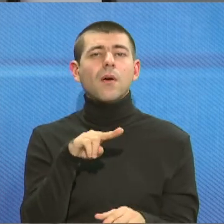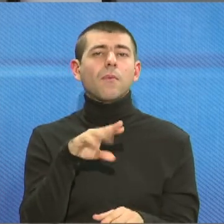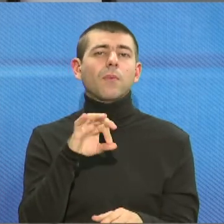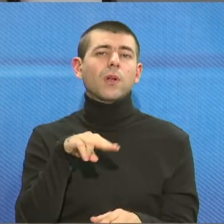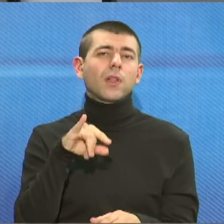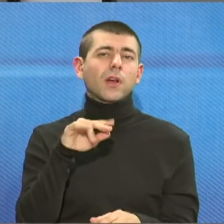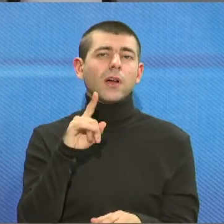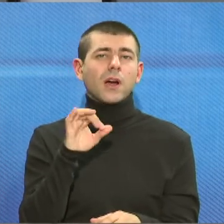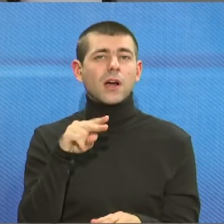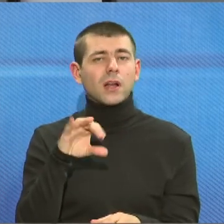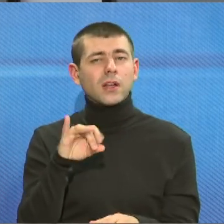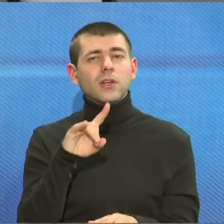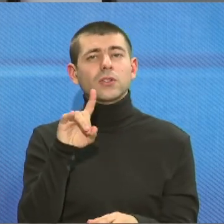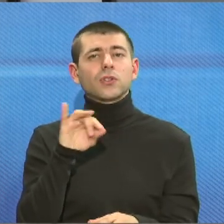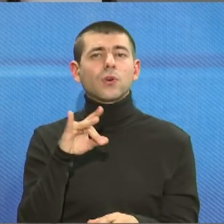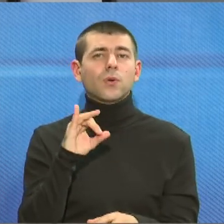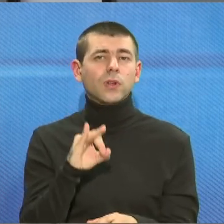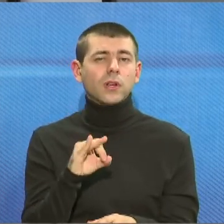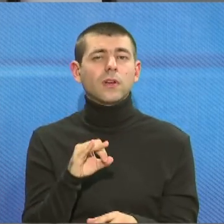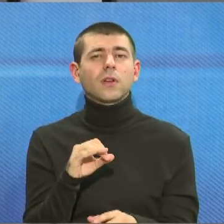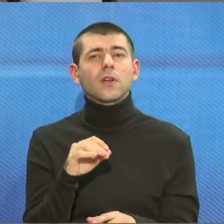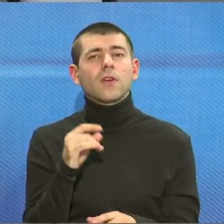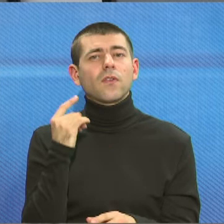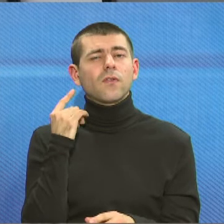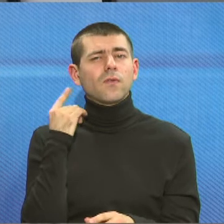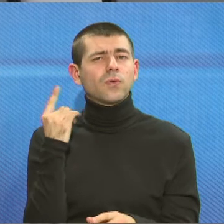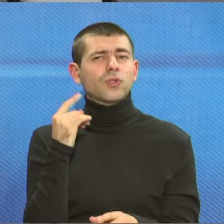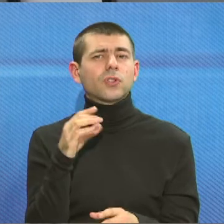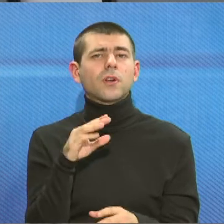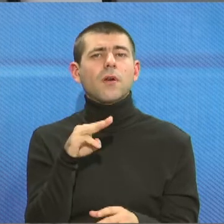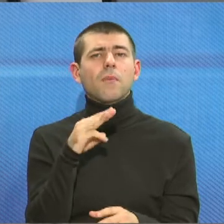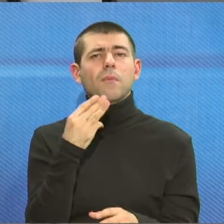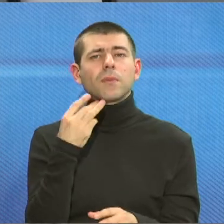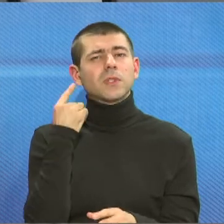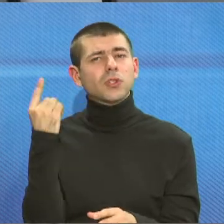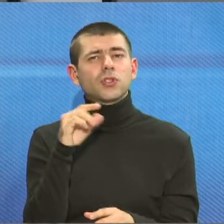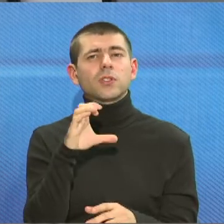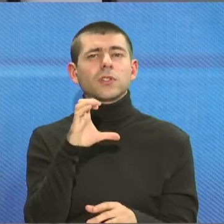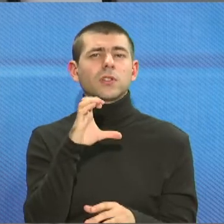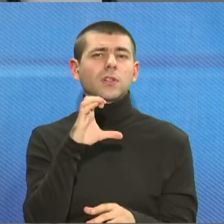зори, в уши стрели в мае соловьев влетали.